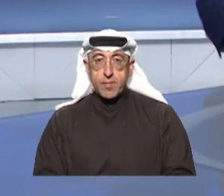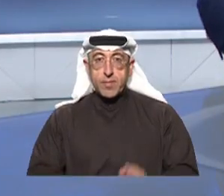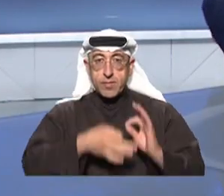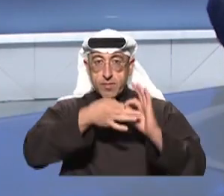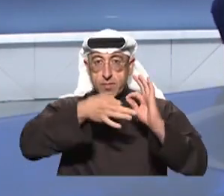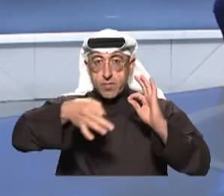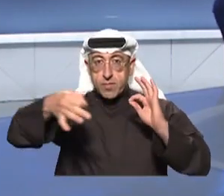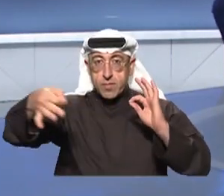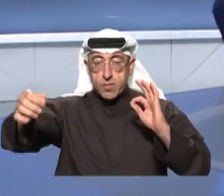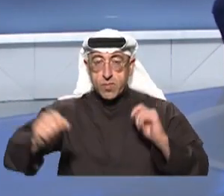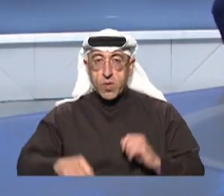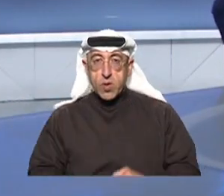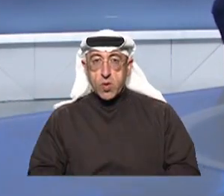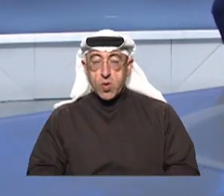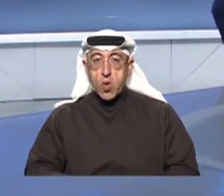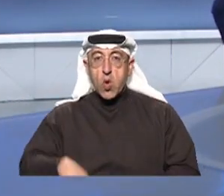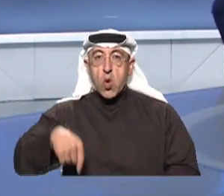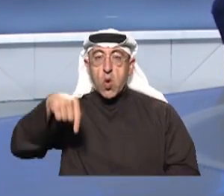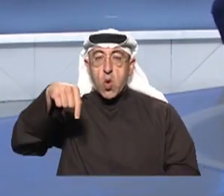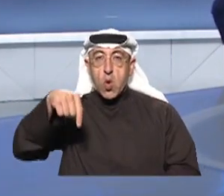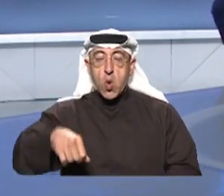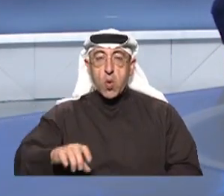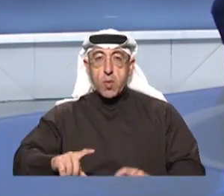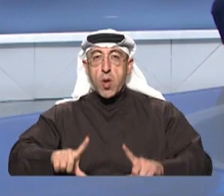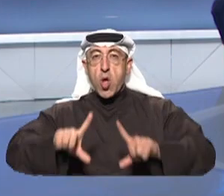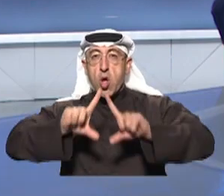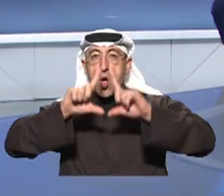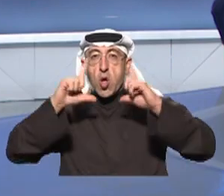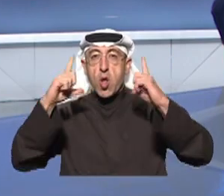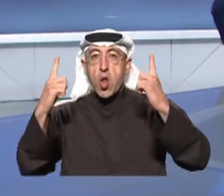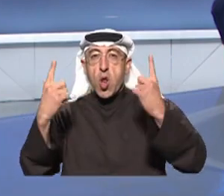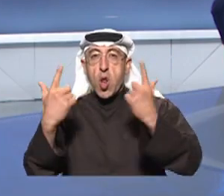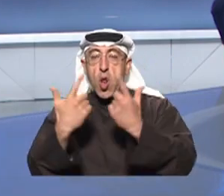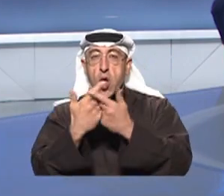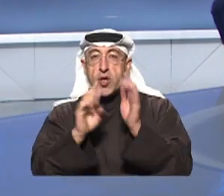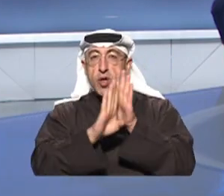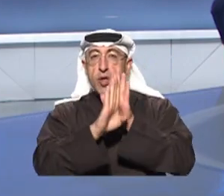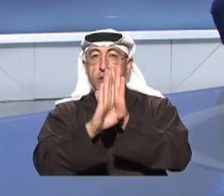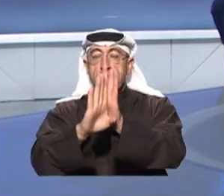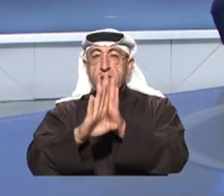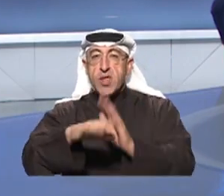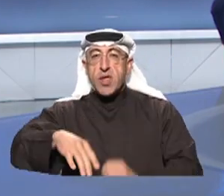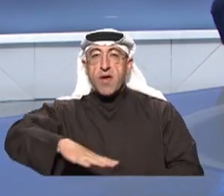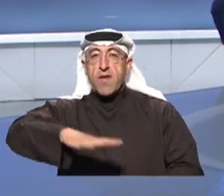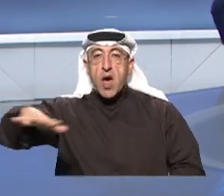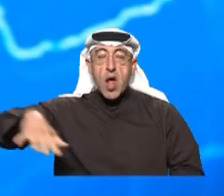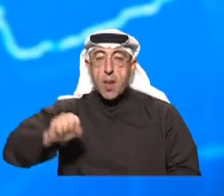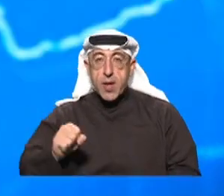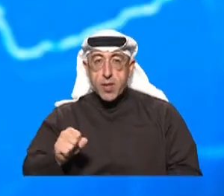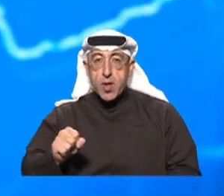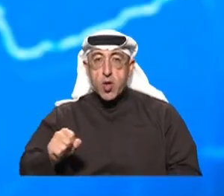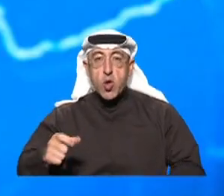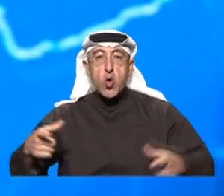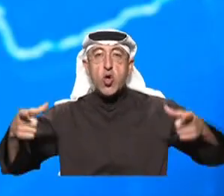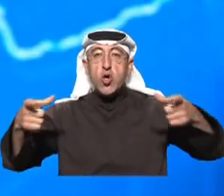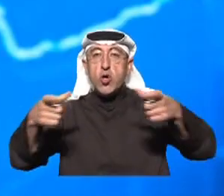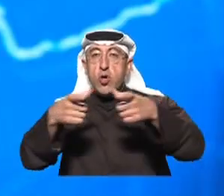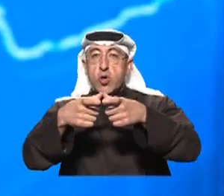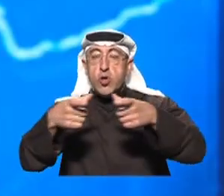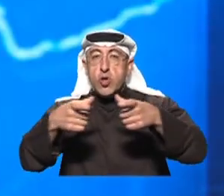عقدت اللجنة العليا للدفاع المدني أمس اجتماعا برئاسة نائب رئيس مجلس الوزراء ووزير